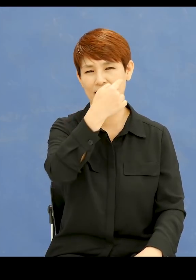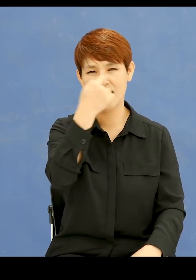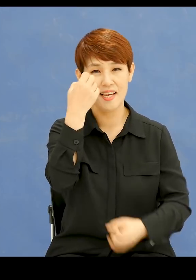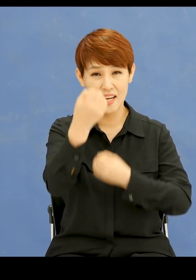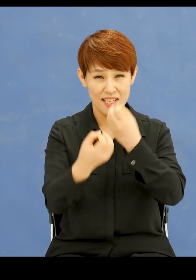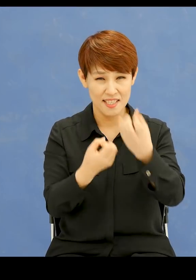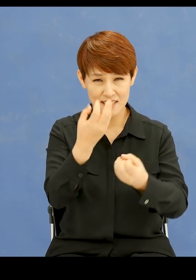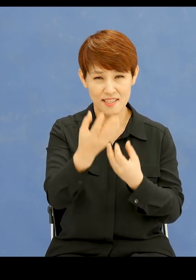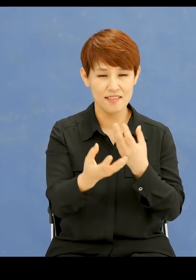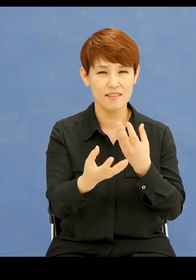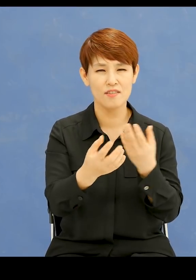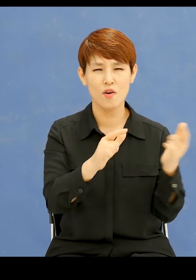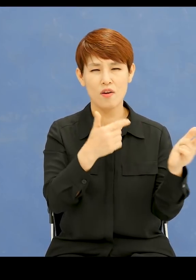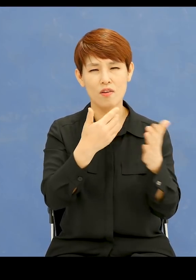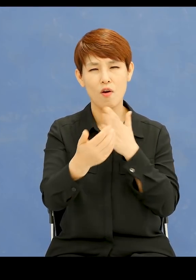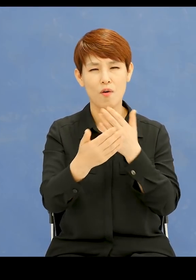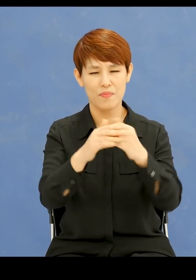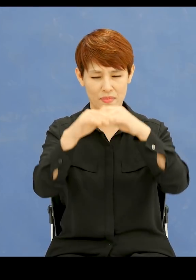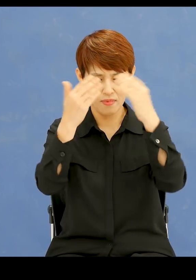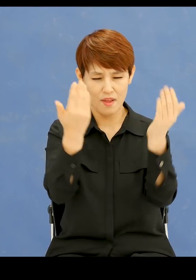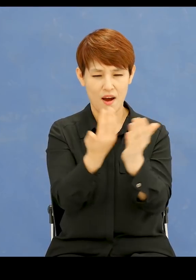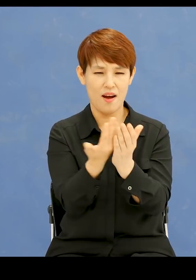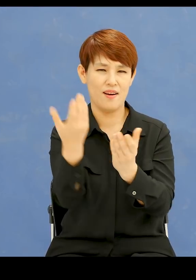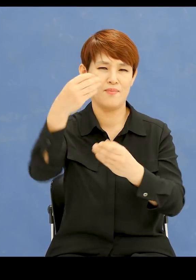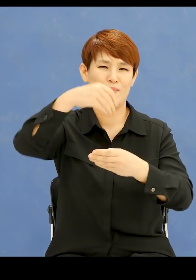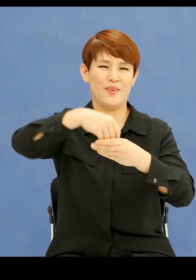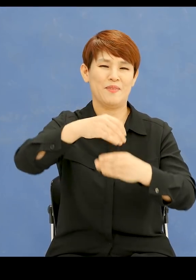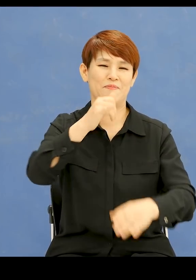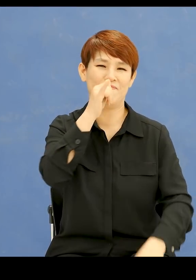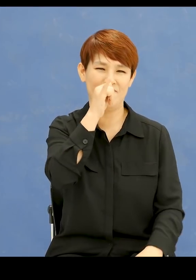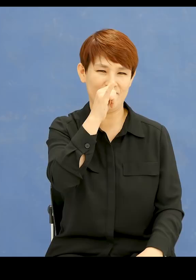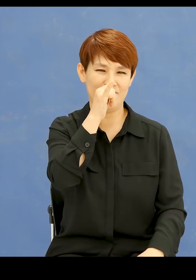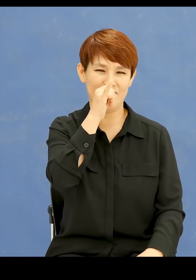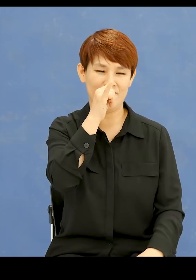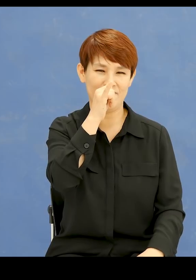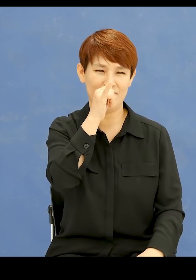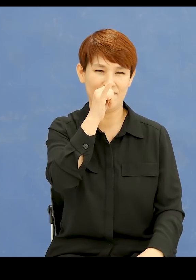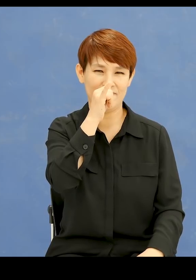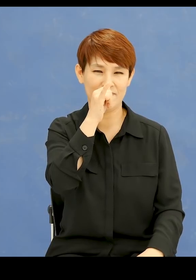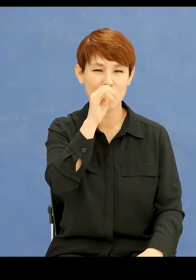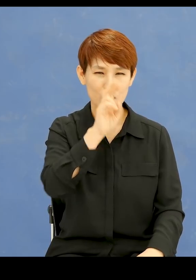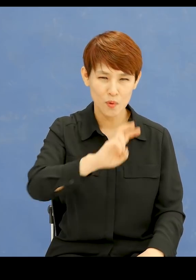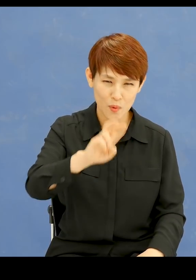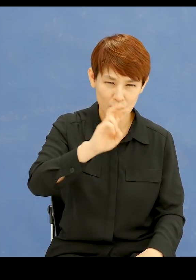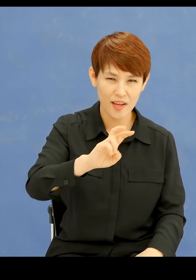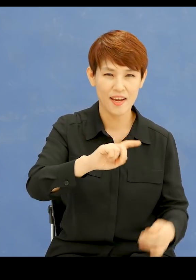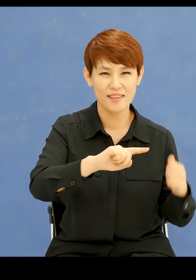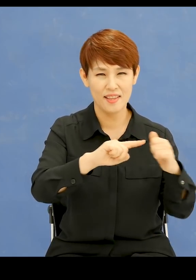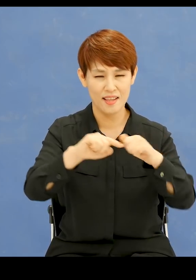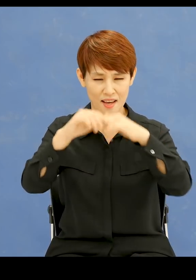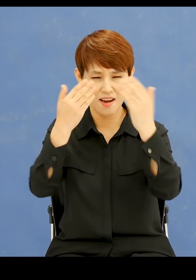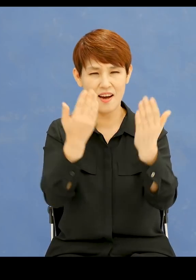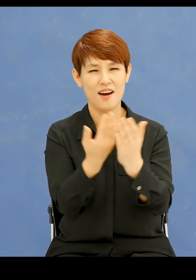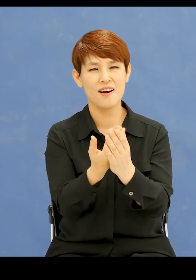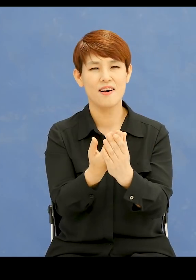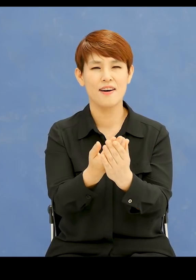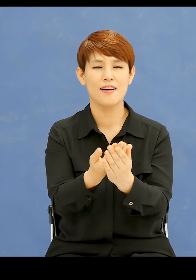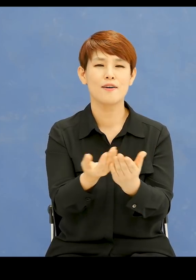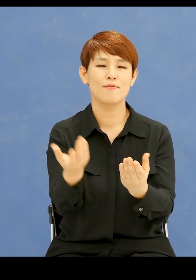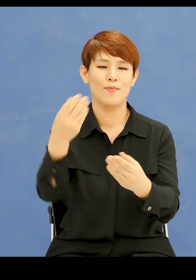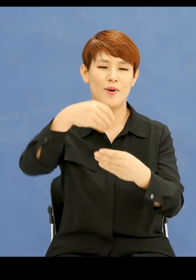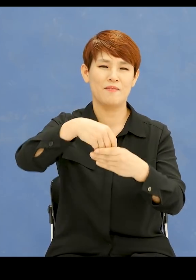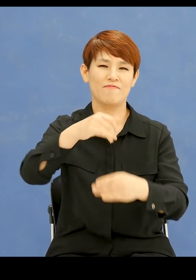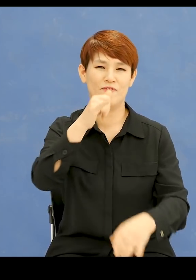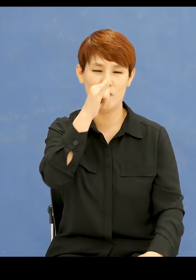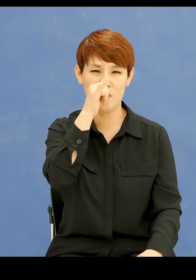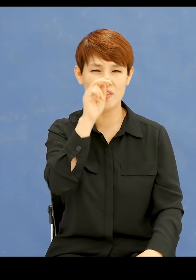수많은 목사님이 경험하셨던 그 사연들이 이 찬양의 편곡으로 또 가사로 멜로디로 다 이것이 섞여져서